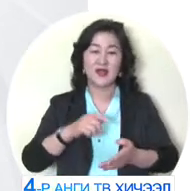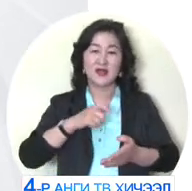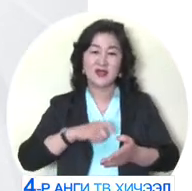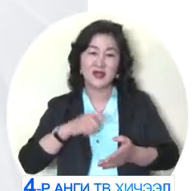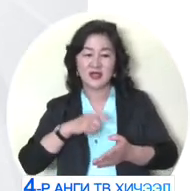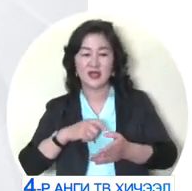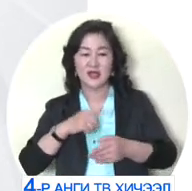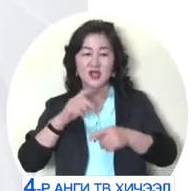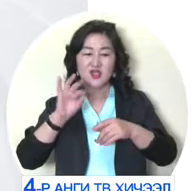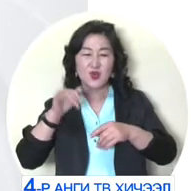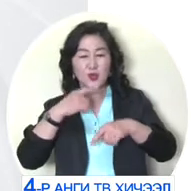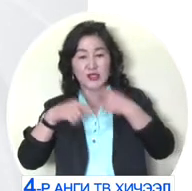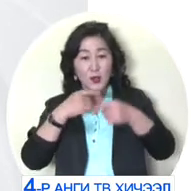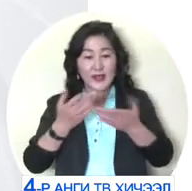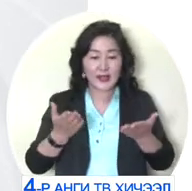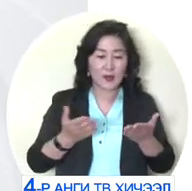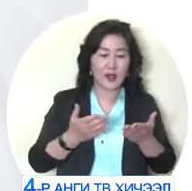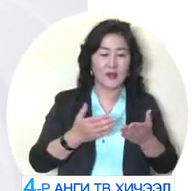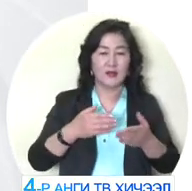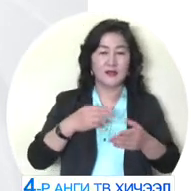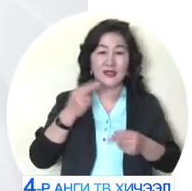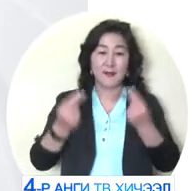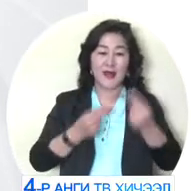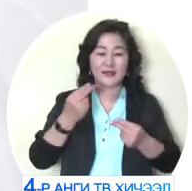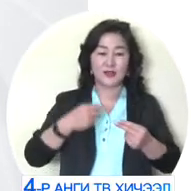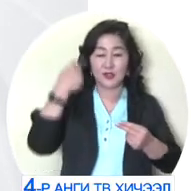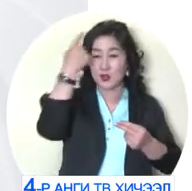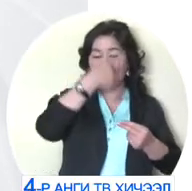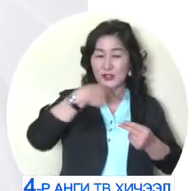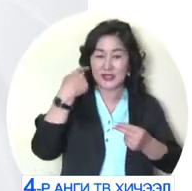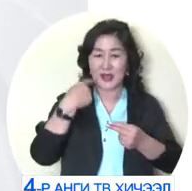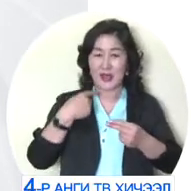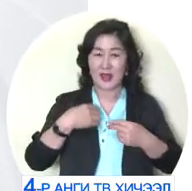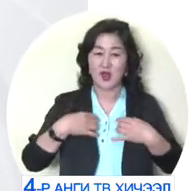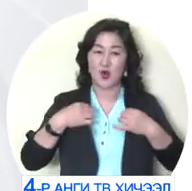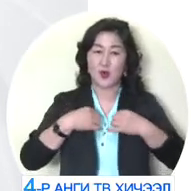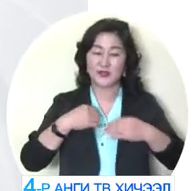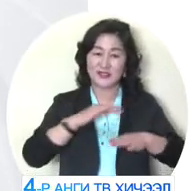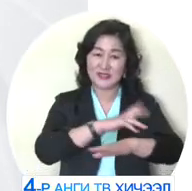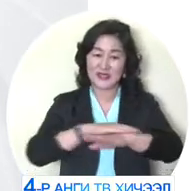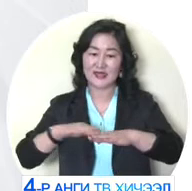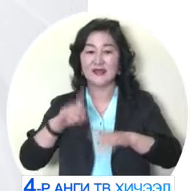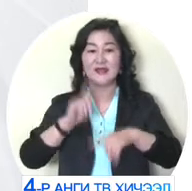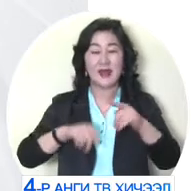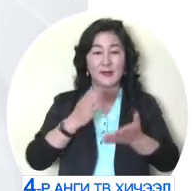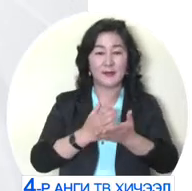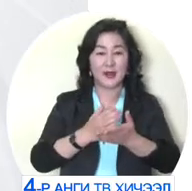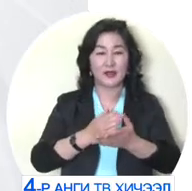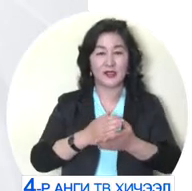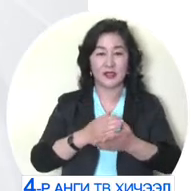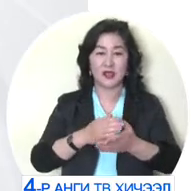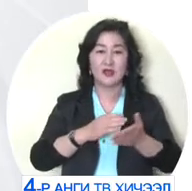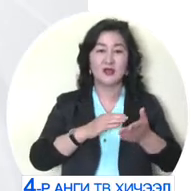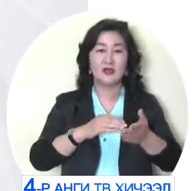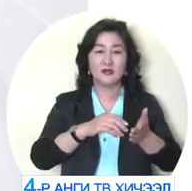Бааtruудын нүүр царай, хувцас, эд хэрэглэл нь ямар байх вэ? Зэргийг төсөөлөн бодож